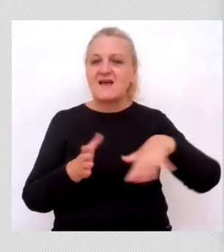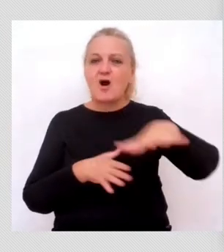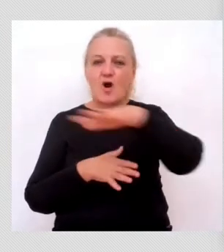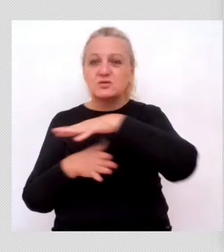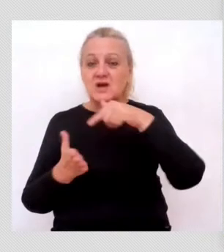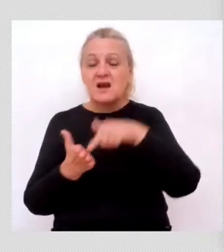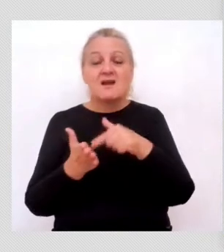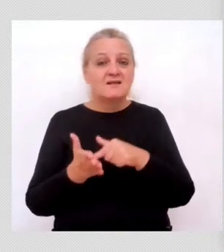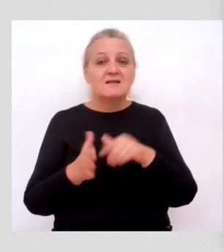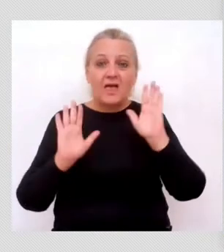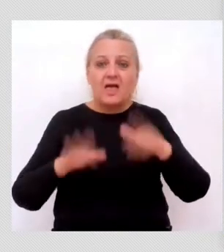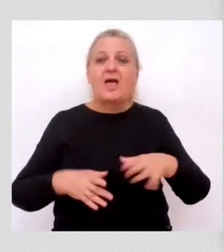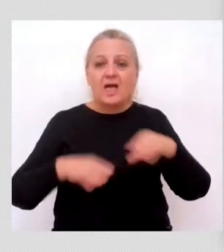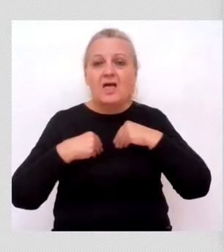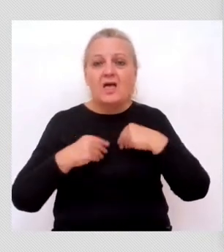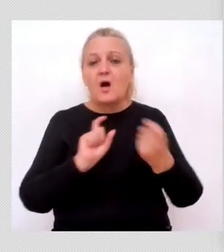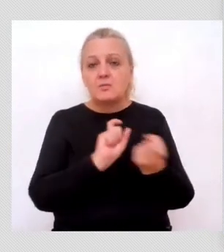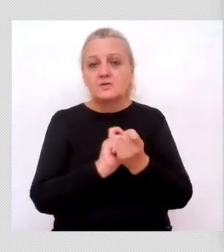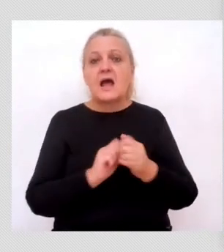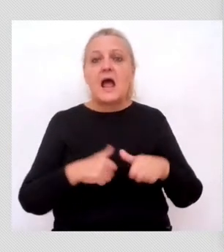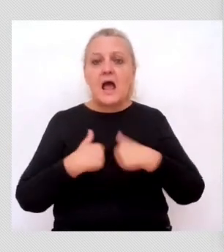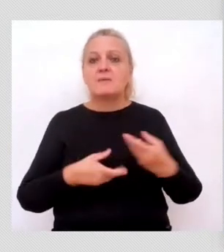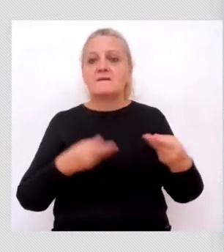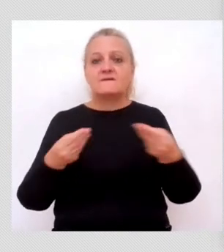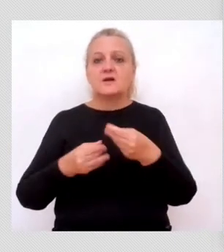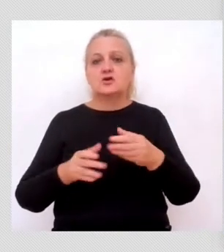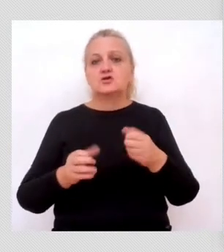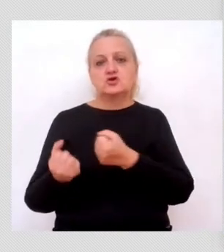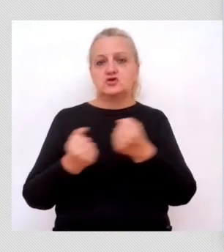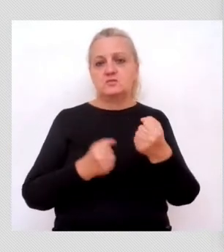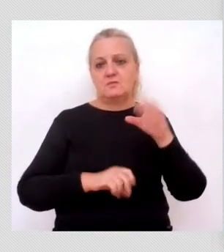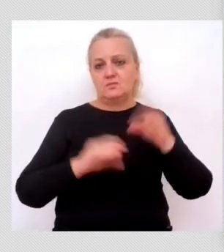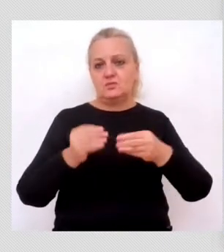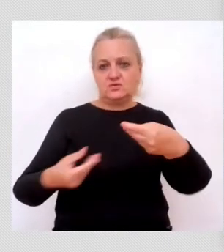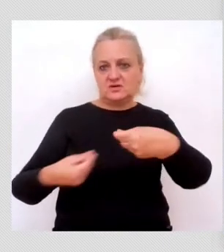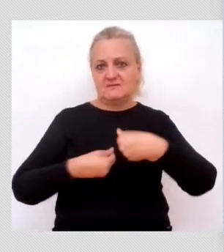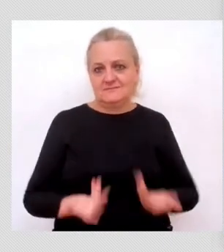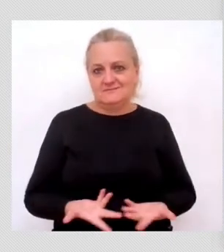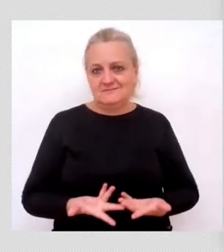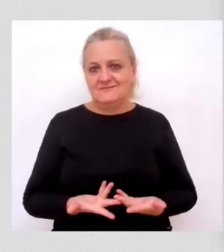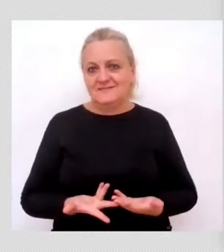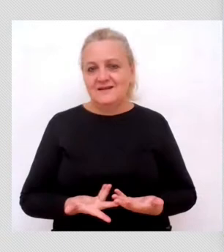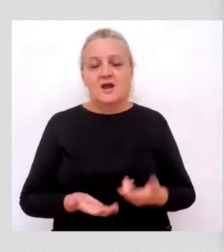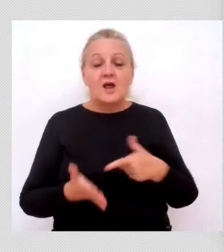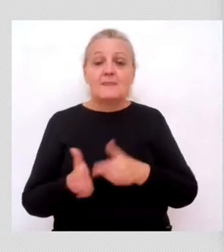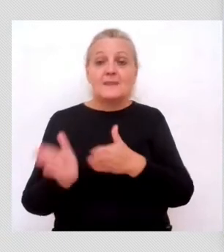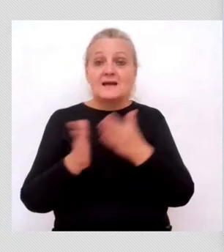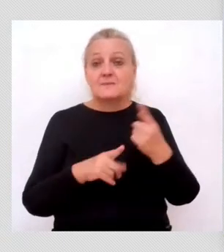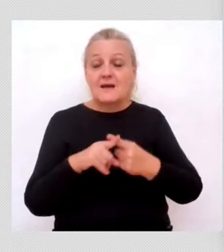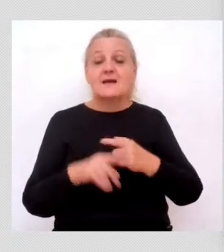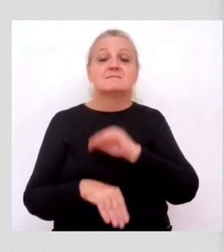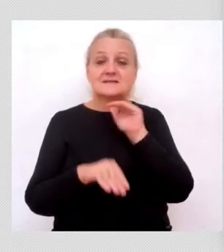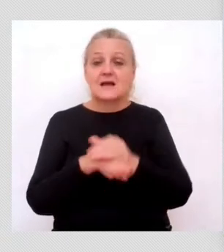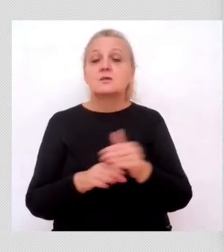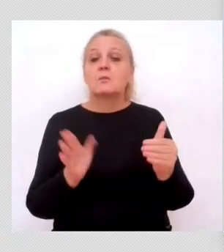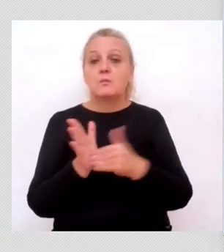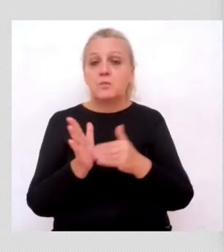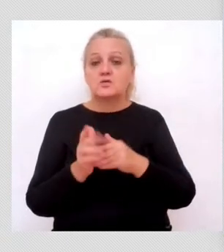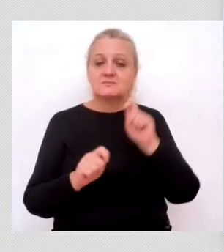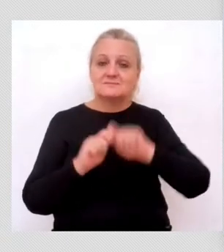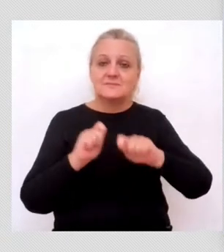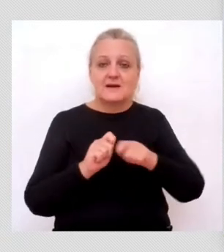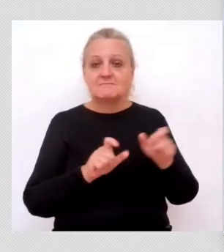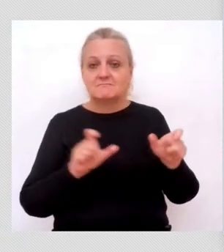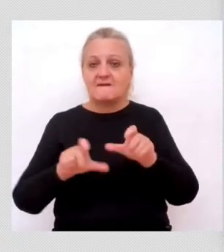zgniłe kompromisy po to, żeby utrzymać finansowanie budżetowe. Kolejny element. Całkowicie się zgadzam, potrzebny jest monitoring